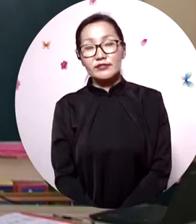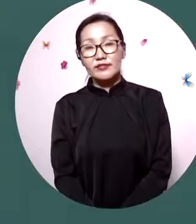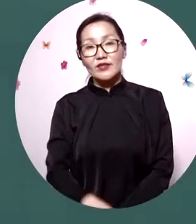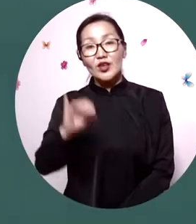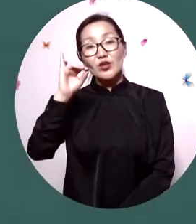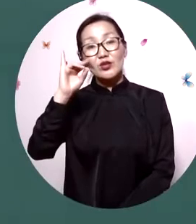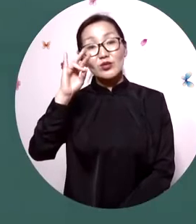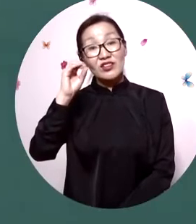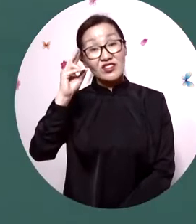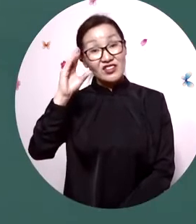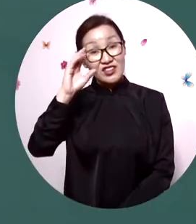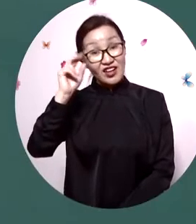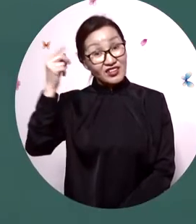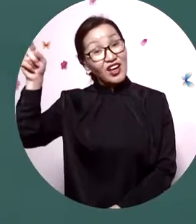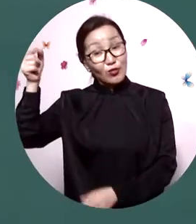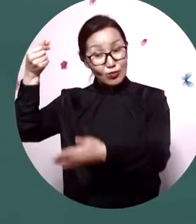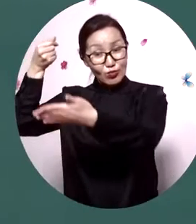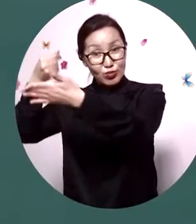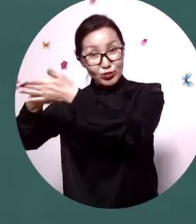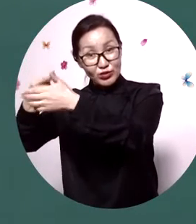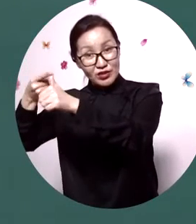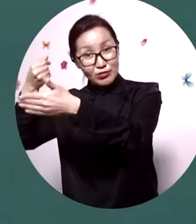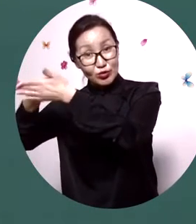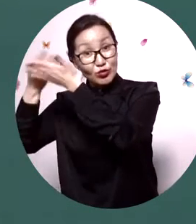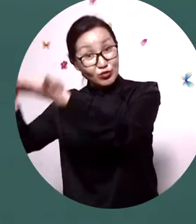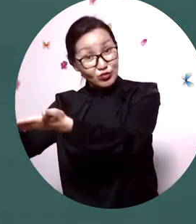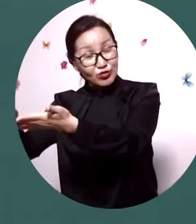За, ЮНЕСКОд бүртгүүлж юу авсан блээ?